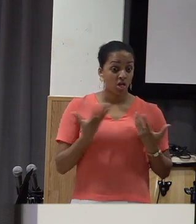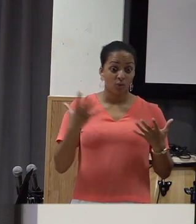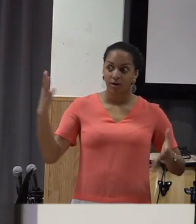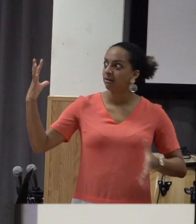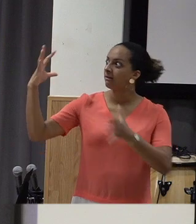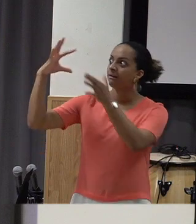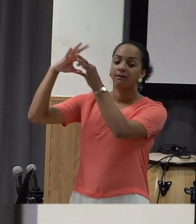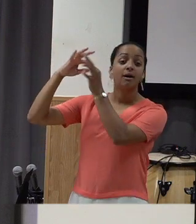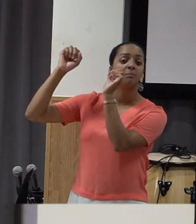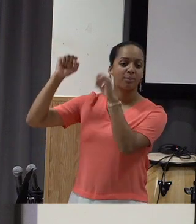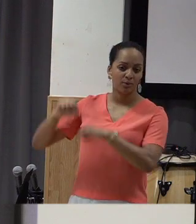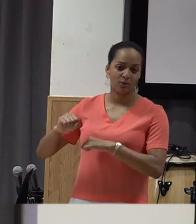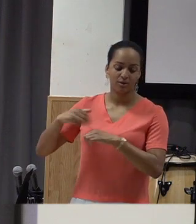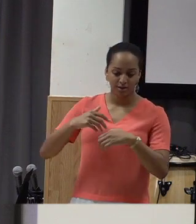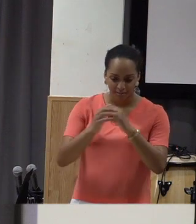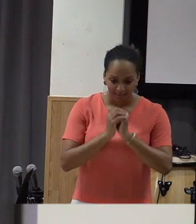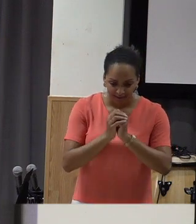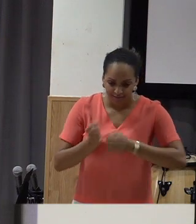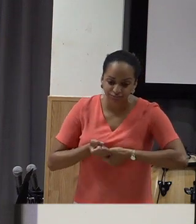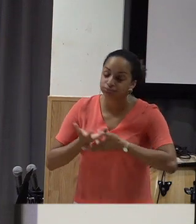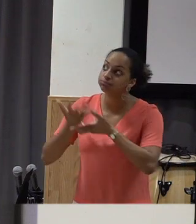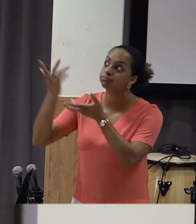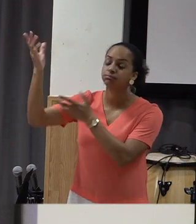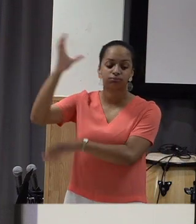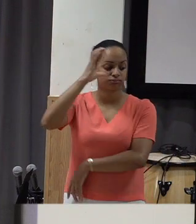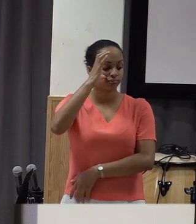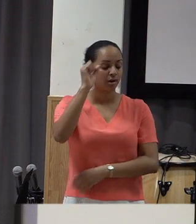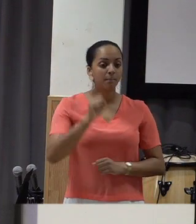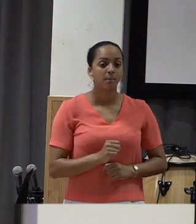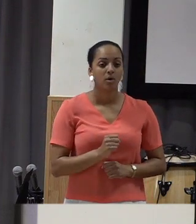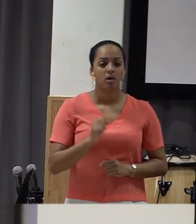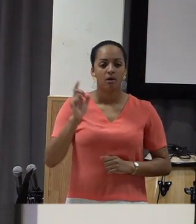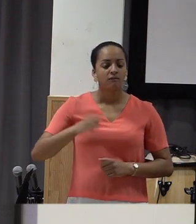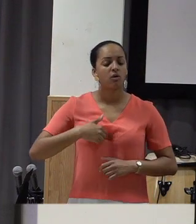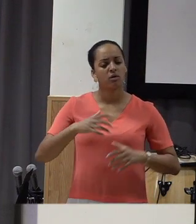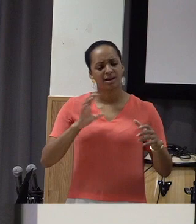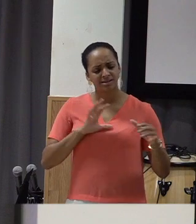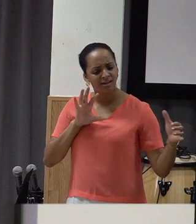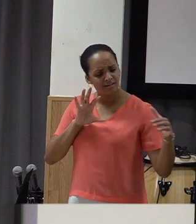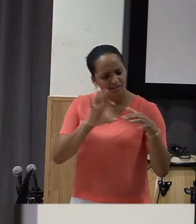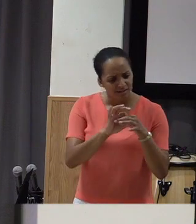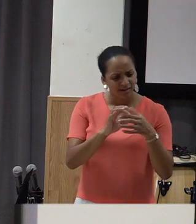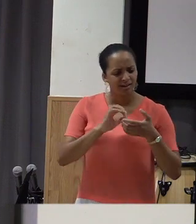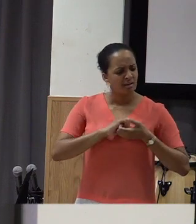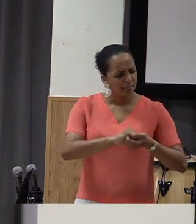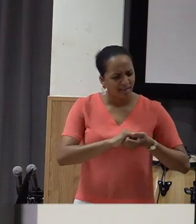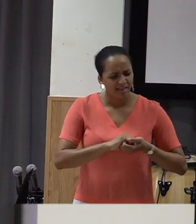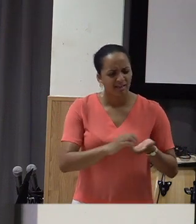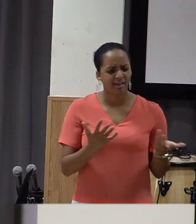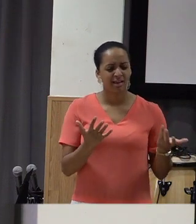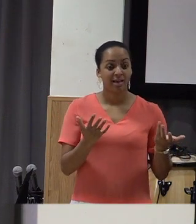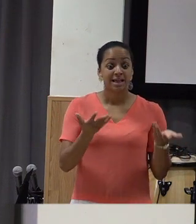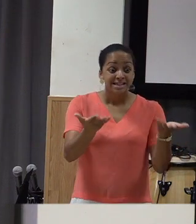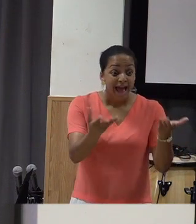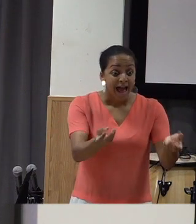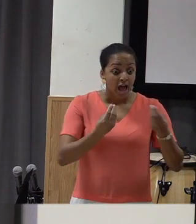A contrario, puisqu'il faut le dire, s'accorder, être en paix, être d'accord avec son frère ou sa sœur, c'est un élément qui déclenche l'exaucement